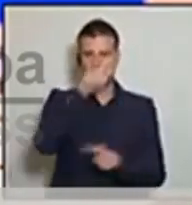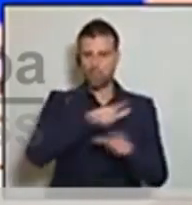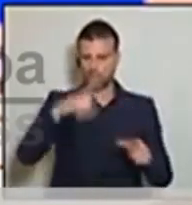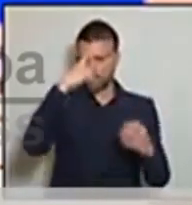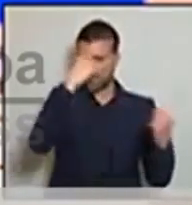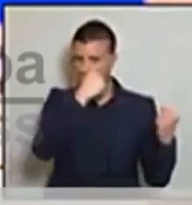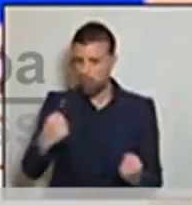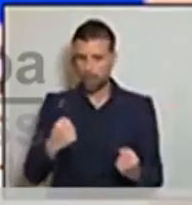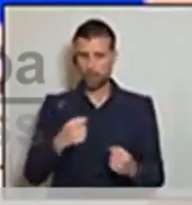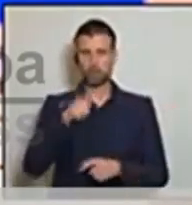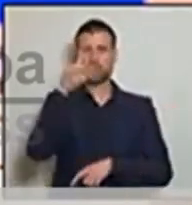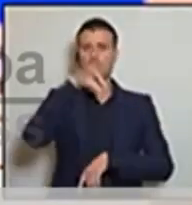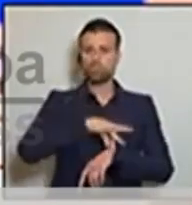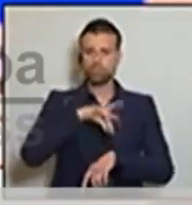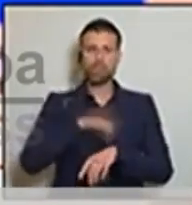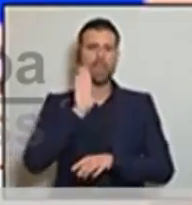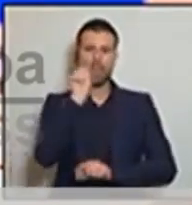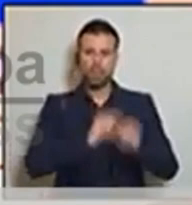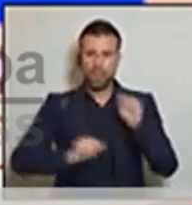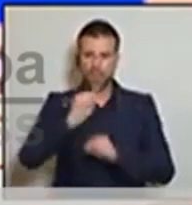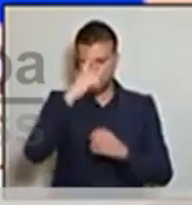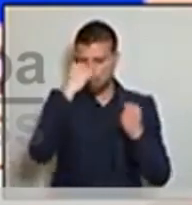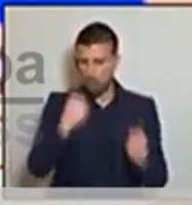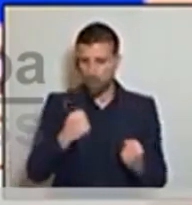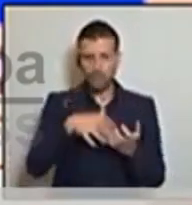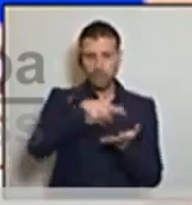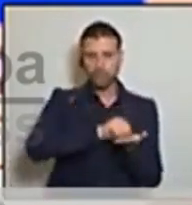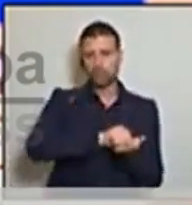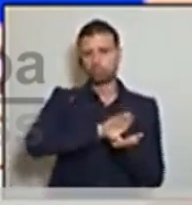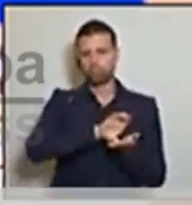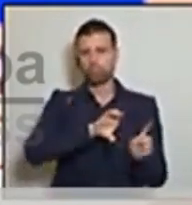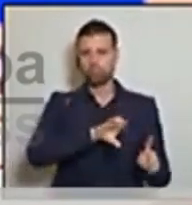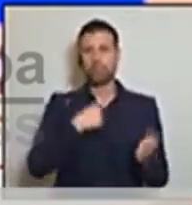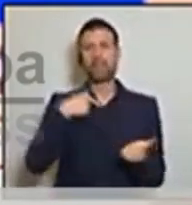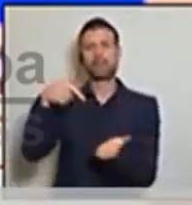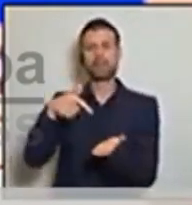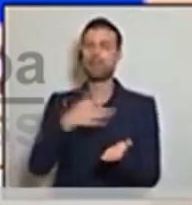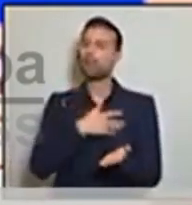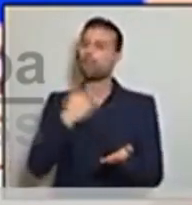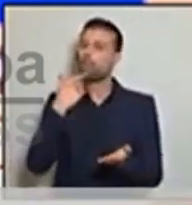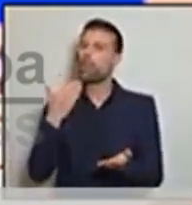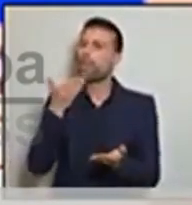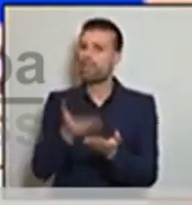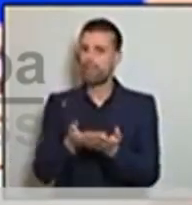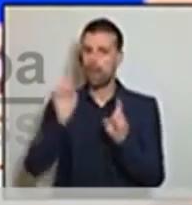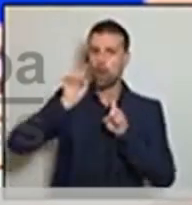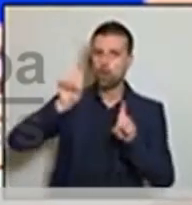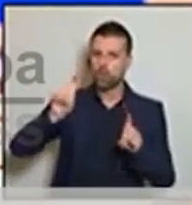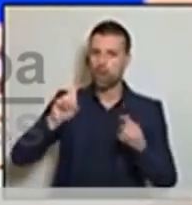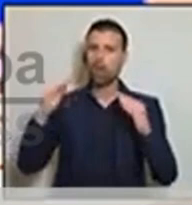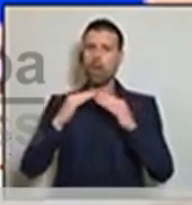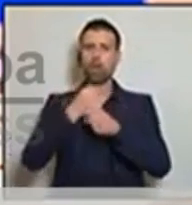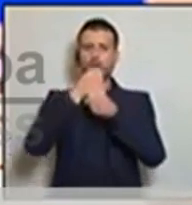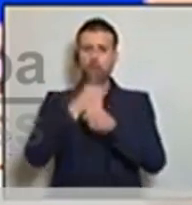informació científica al darrere que reclamava i que ens demanava i que ens recomanava aquest confinament total. I, per tant, en aquest sentit, si aquesta